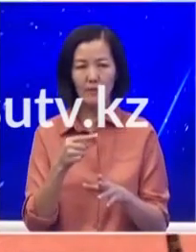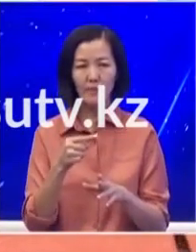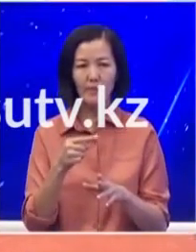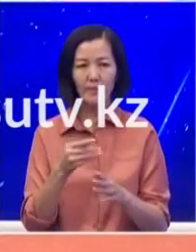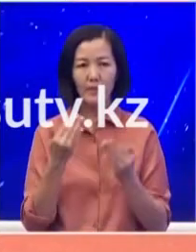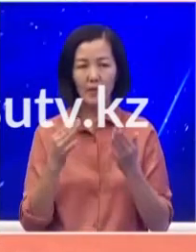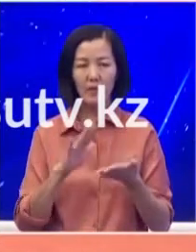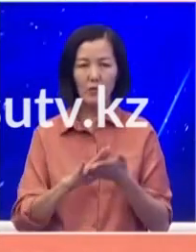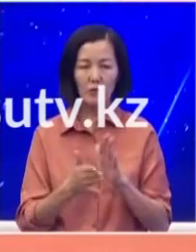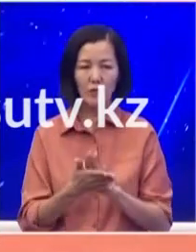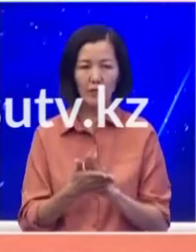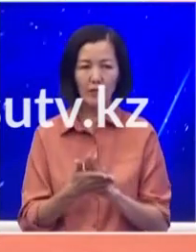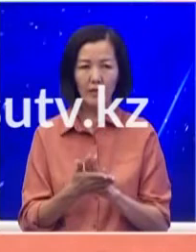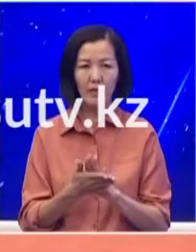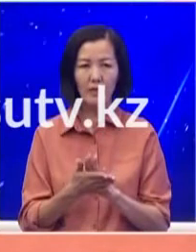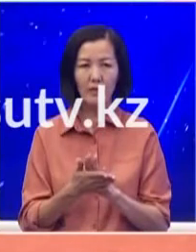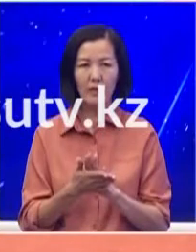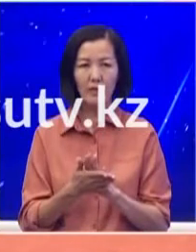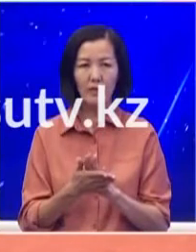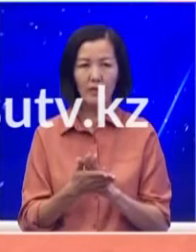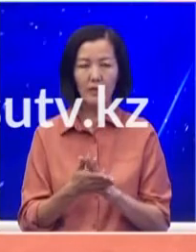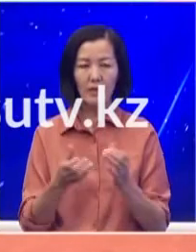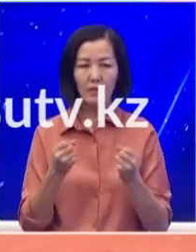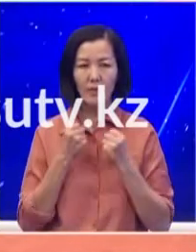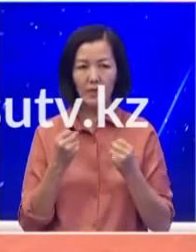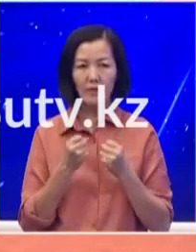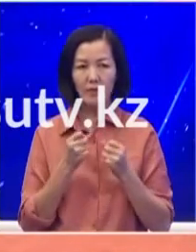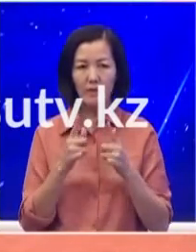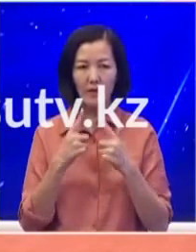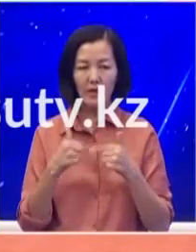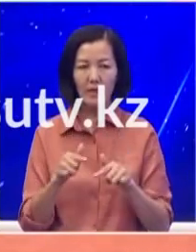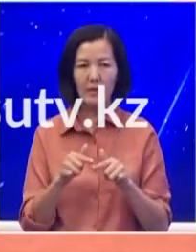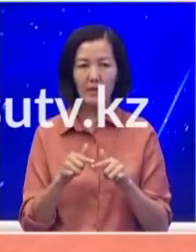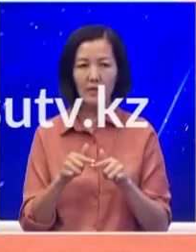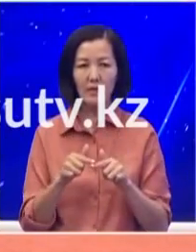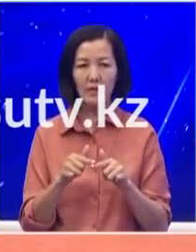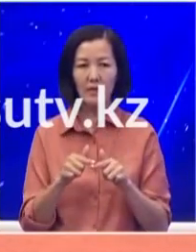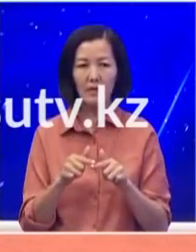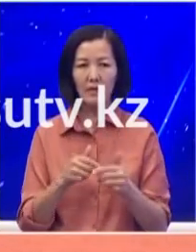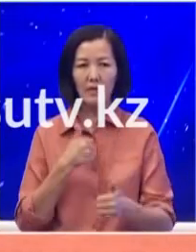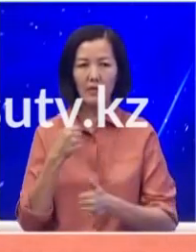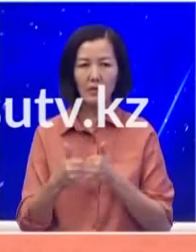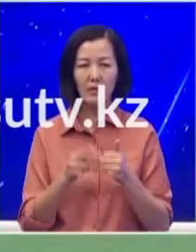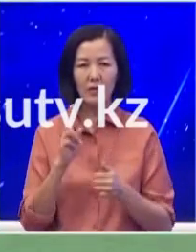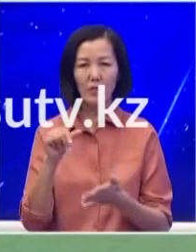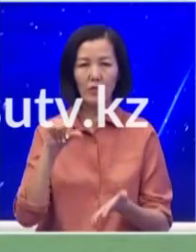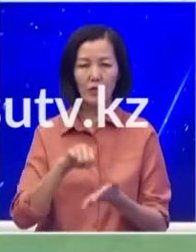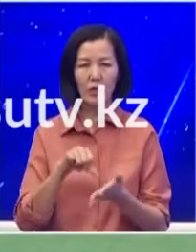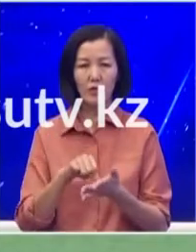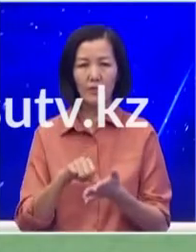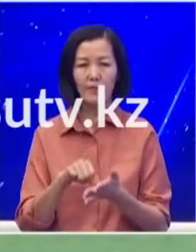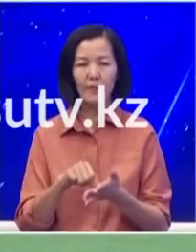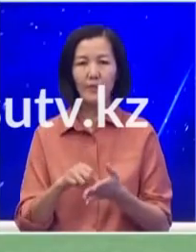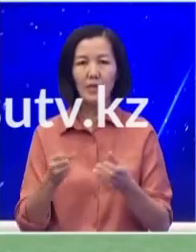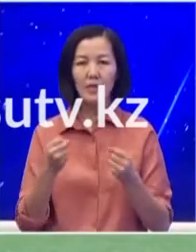данных условий мы не привлекаем спортсменов и организаторов этих соревнований к участию. Неплохие